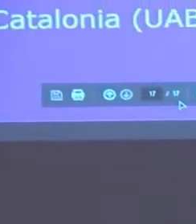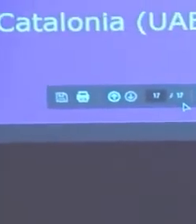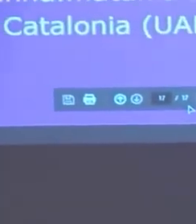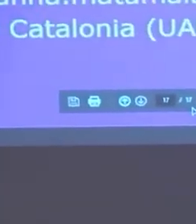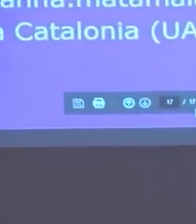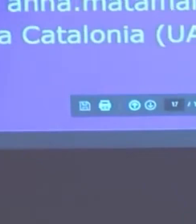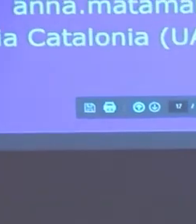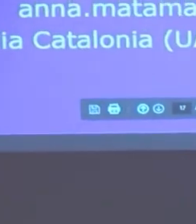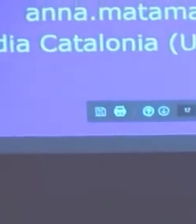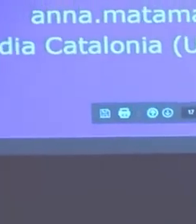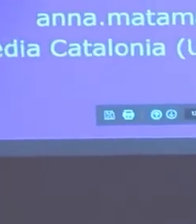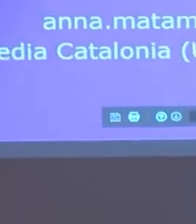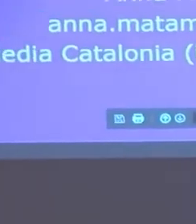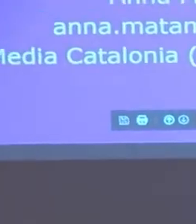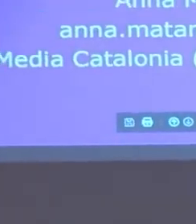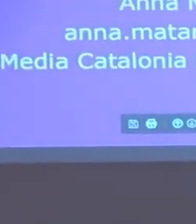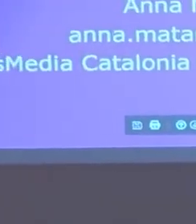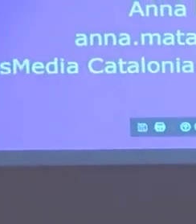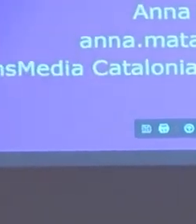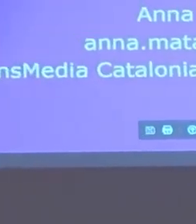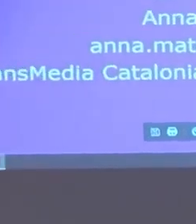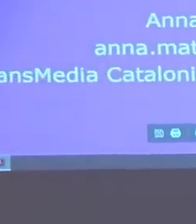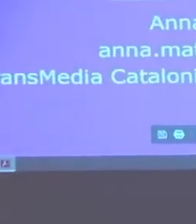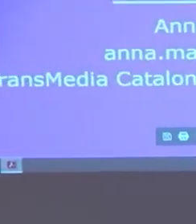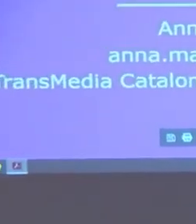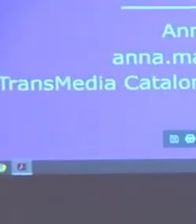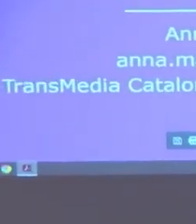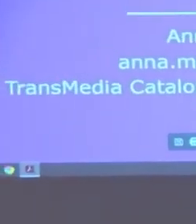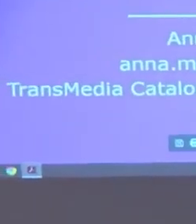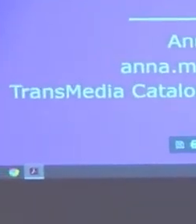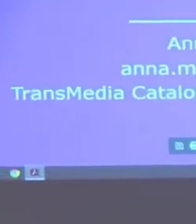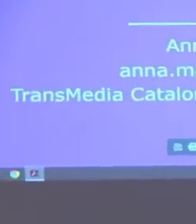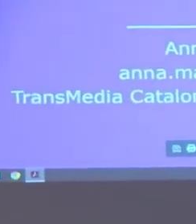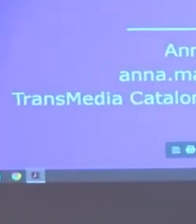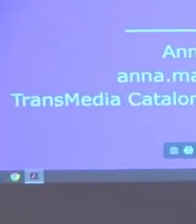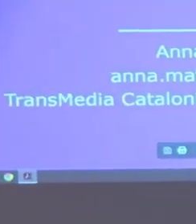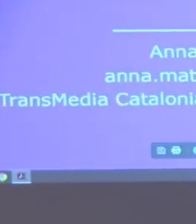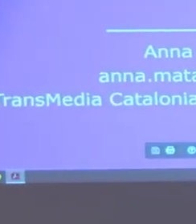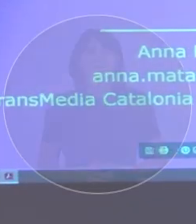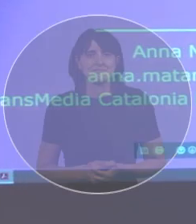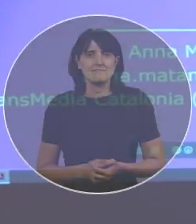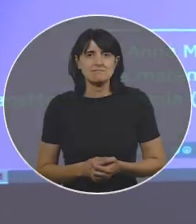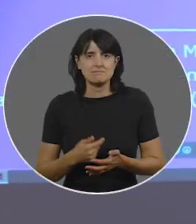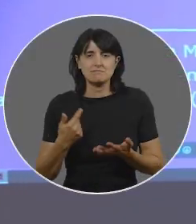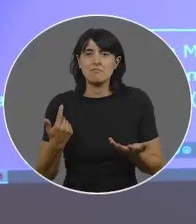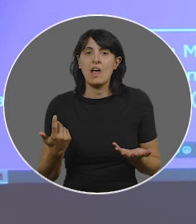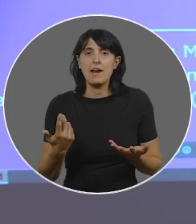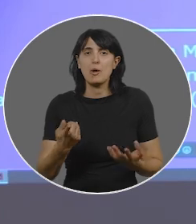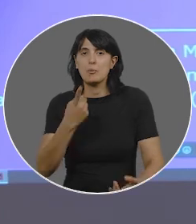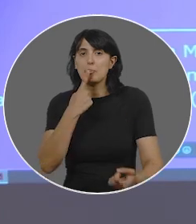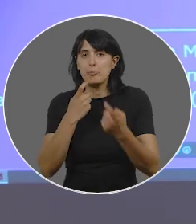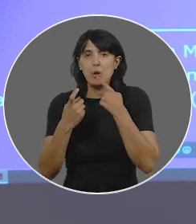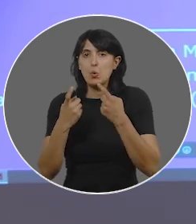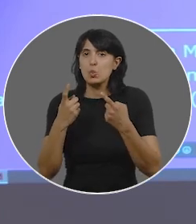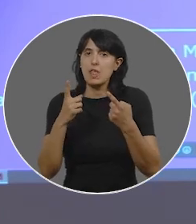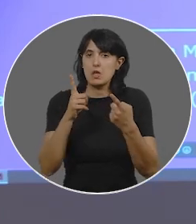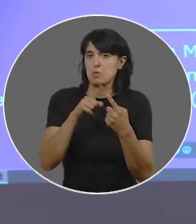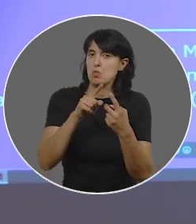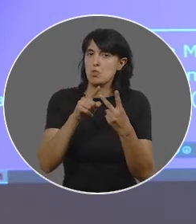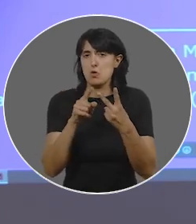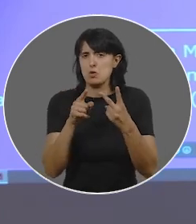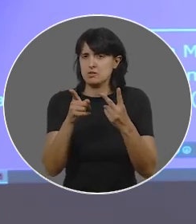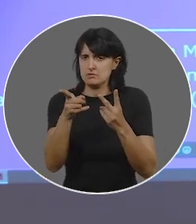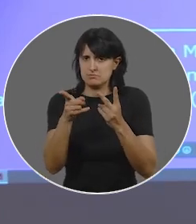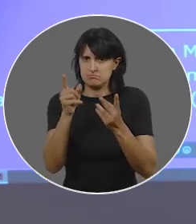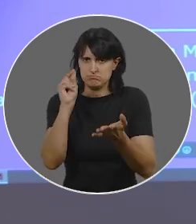Anem superbé de temps, sí, sí, sí, i és que ho heu fet superbé. I una o dues preguntes, ho